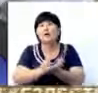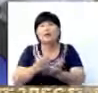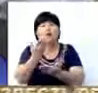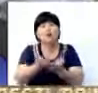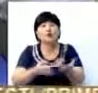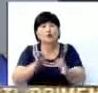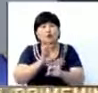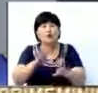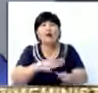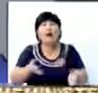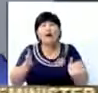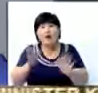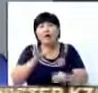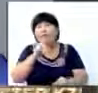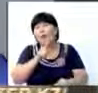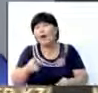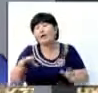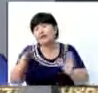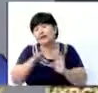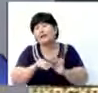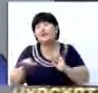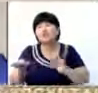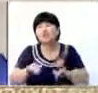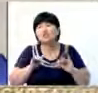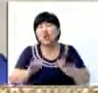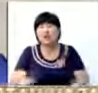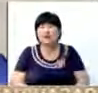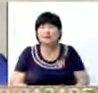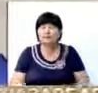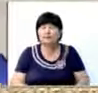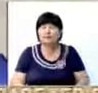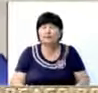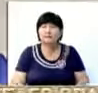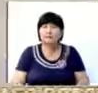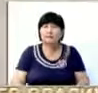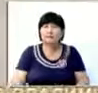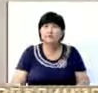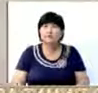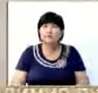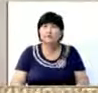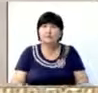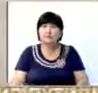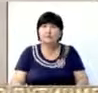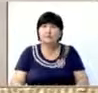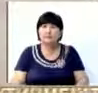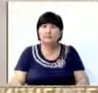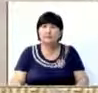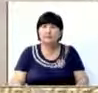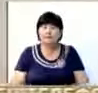түсіндіріп берді. Қалғаны уақыттың еншісіндегі шаруа. Бекзат Исқалиев, Ахан Алиев, Досхан Сәтбай, Қазақстан, Қызылорда телеарнасы.